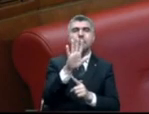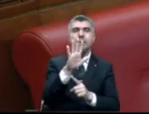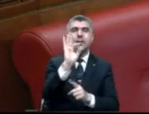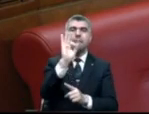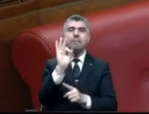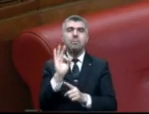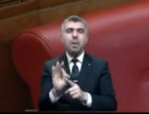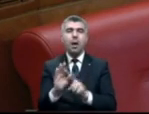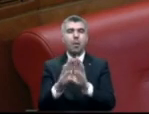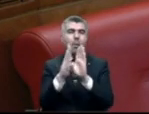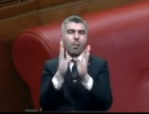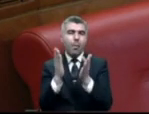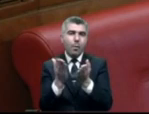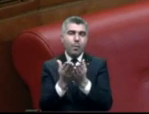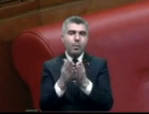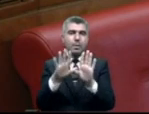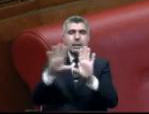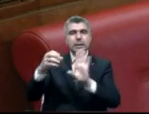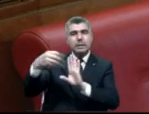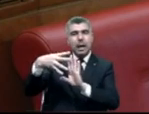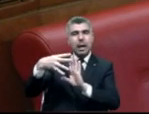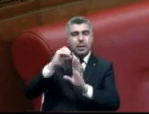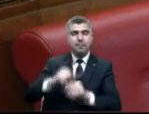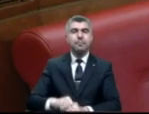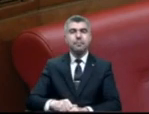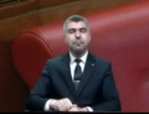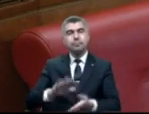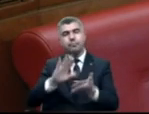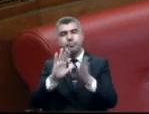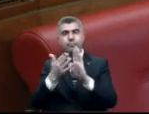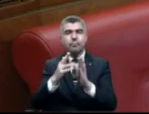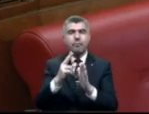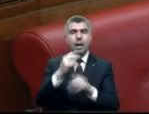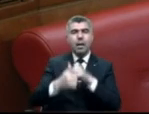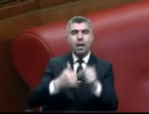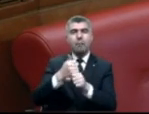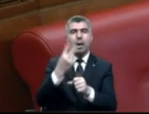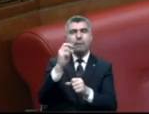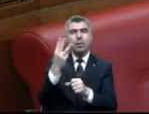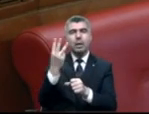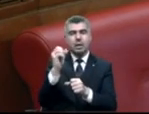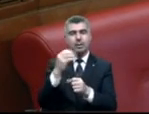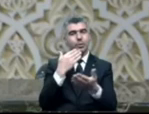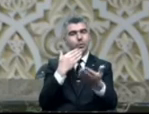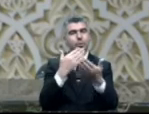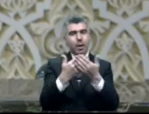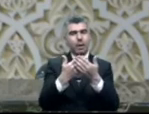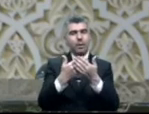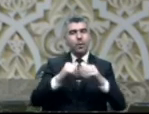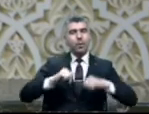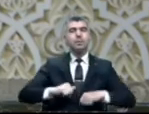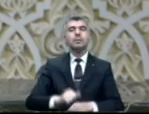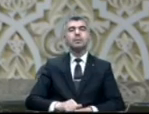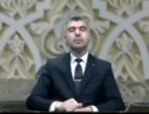الكم والكيف بالنسبة للطاقات المتجددة في أفق 2030. وشكرا. شكرا السيدة الوزيرة المحترمة.